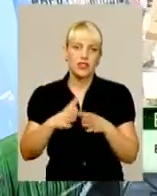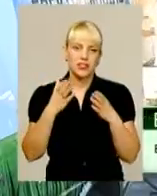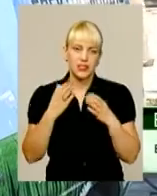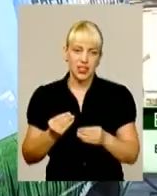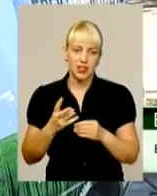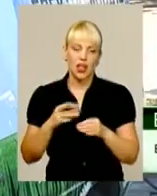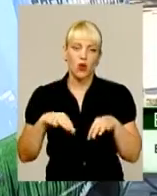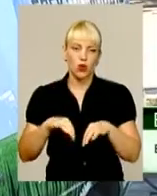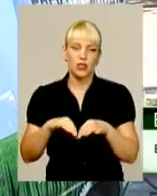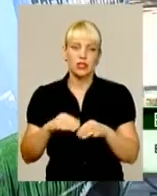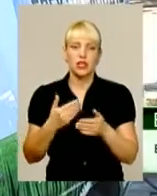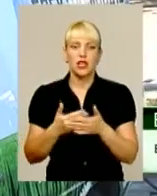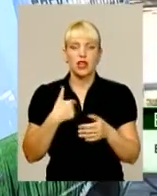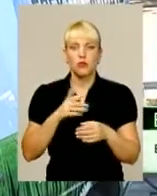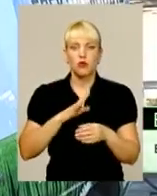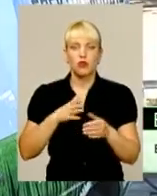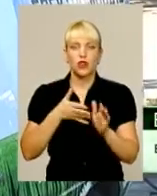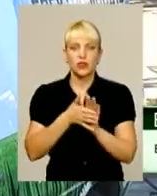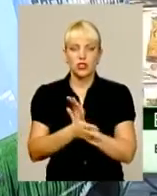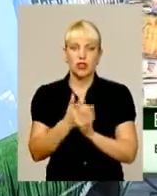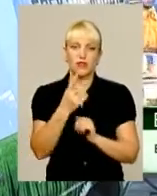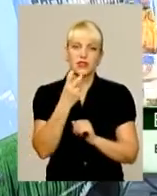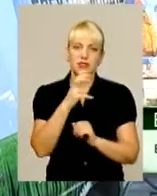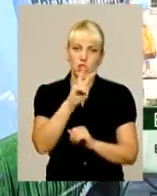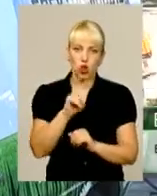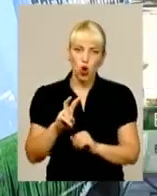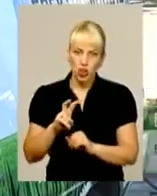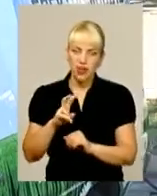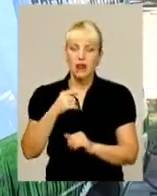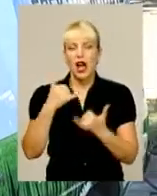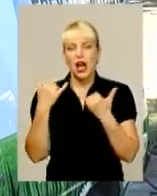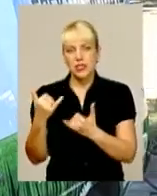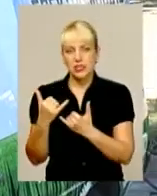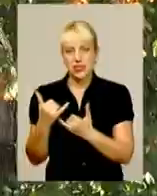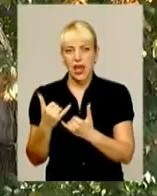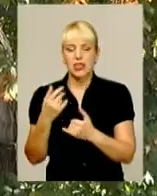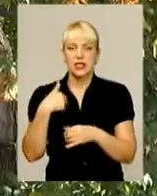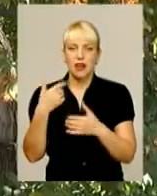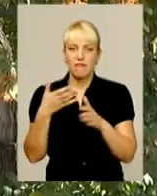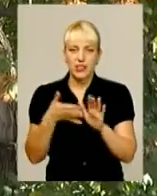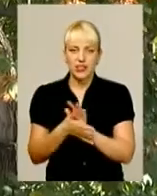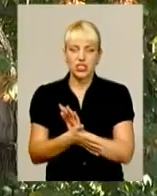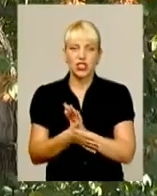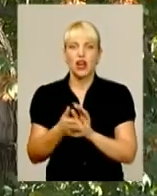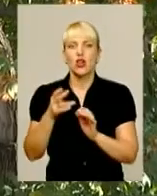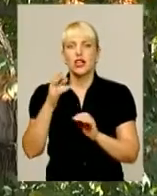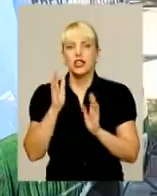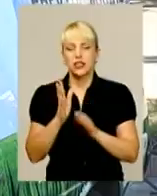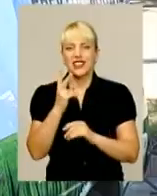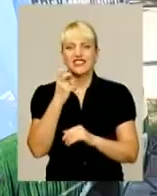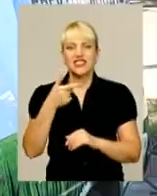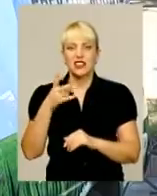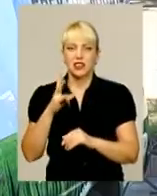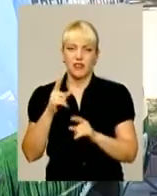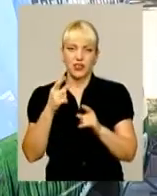витрачав, зараз витрачаю менше 200 гривень на електроенергію, яку я заряджаю автомобіль. Поставив для себе лічильник